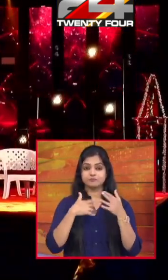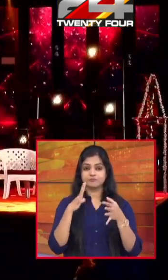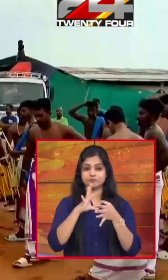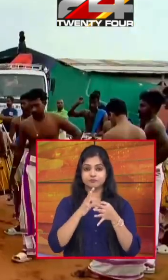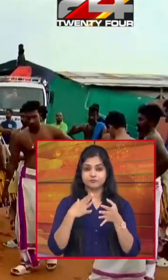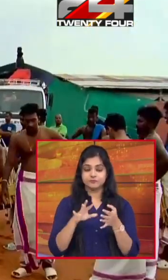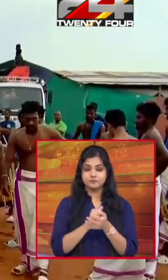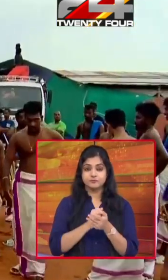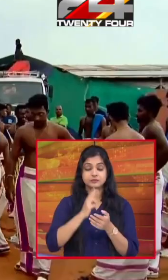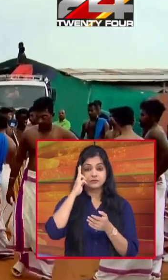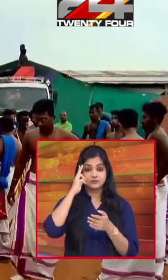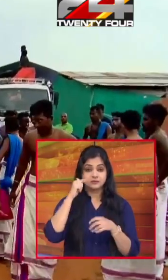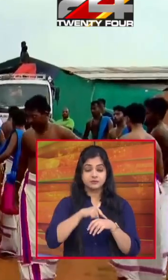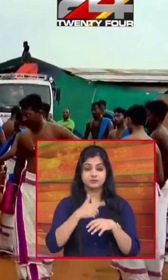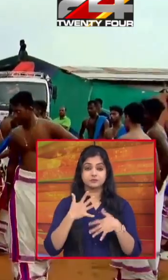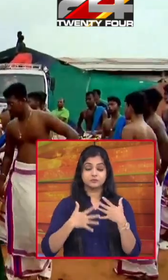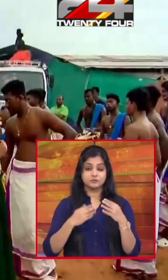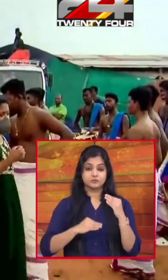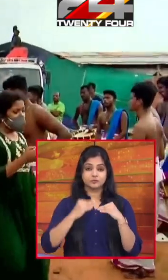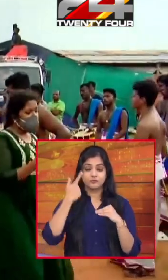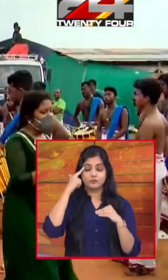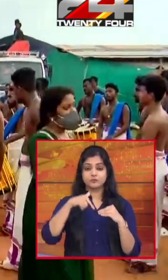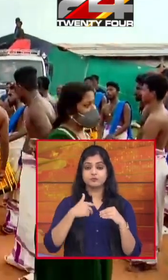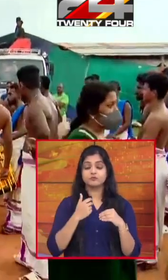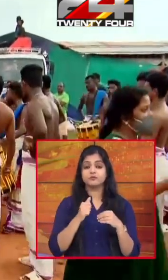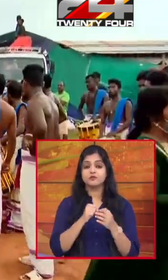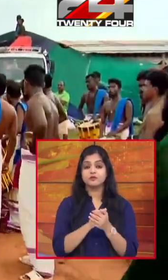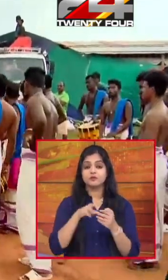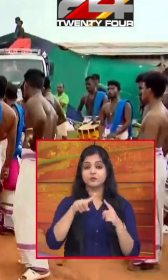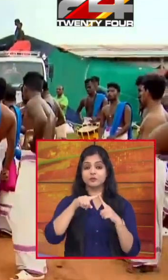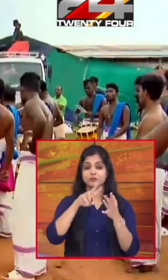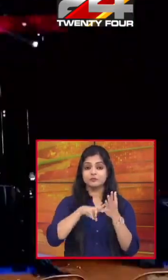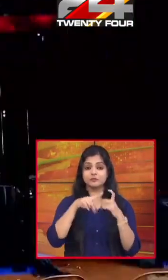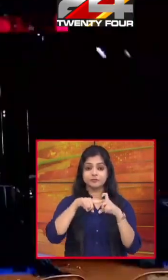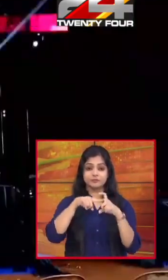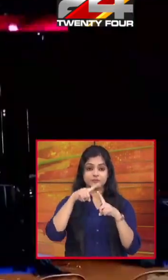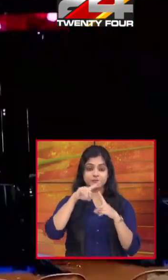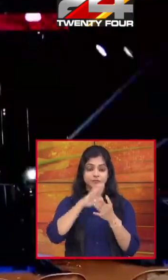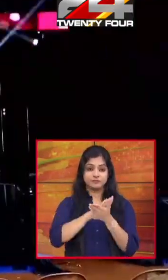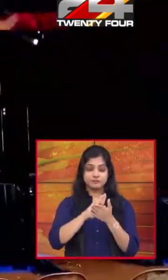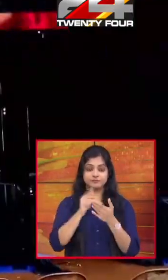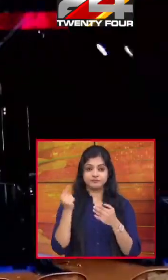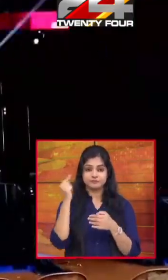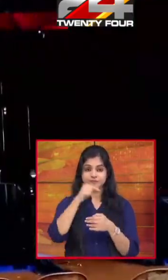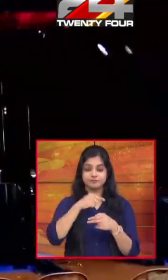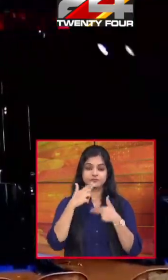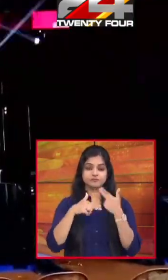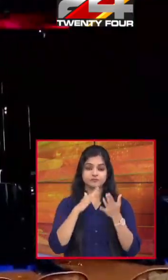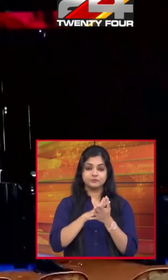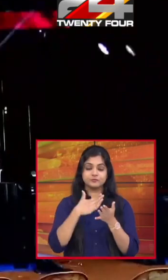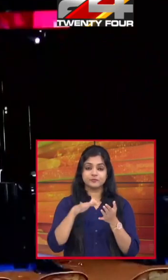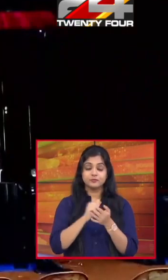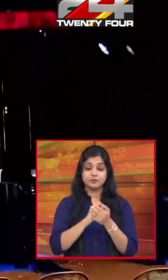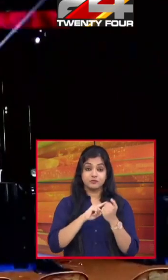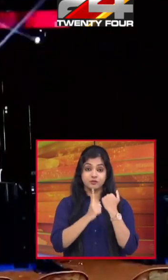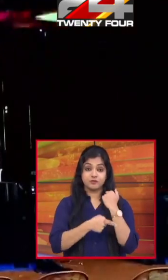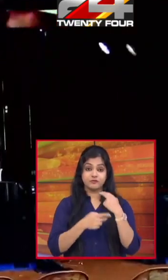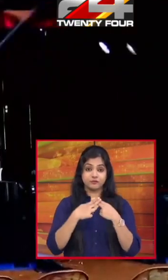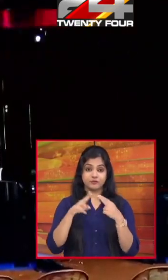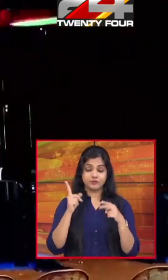ഭാഗമായിരുന്നു. ശനിയാഴ്ച ആവേശം നിറയ്ക്കാൻ പ്രിയഗായകൻ വിനീത് ശ്രീനിവാസൻ നയിക്കുന്ന സംഗീതനിശയും കാർണിവലിന്റെ കലാശദിനമായ